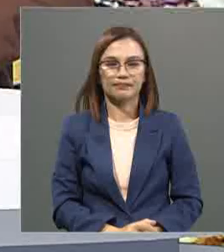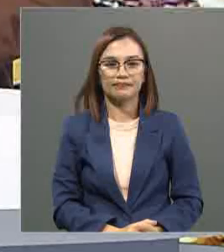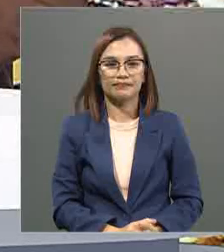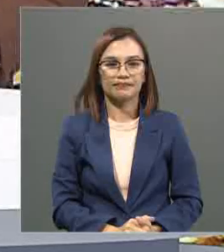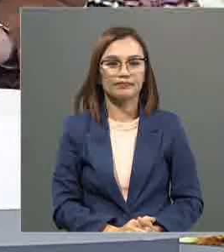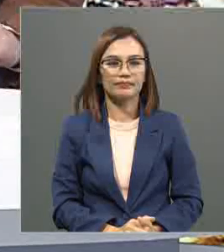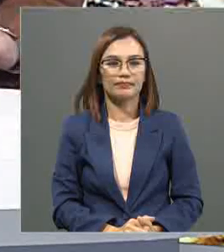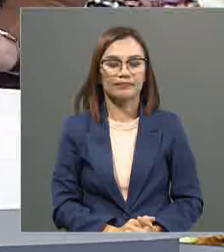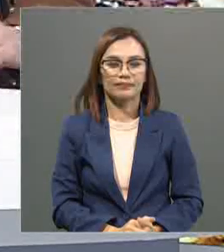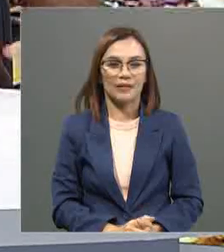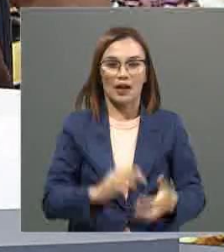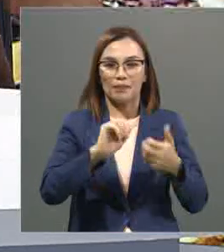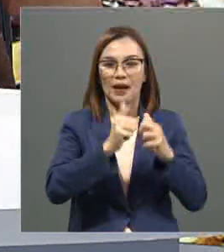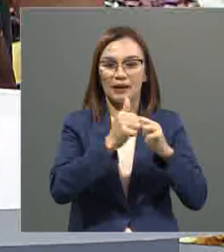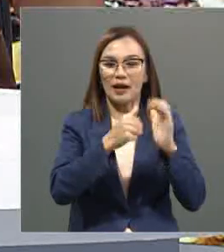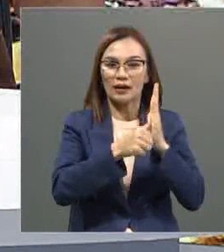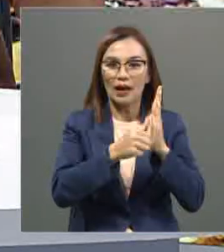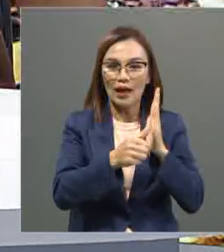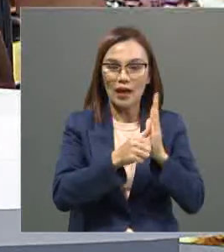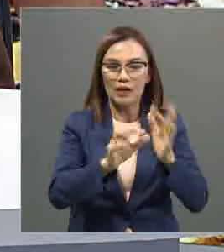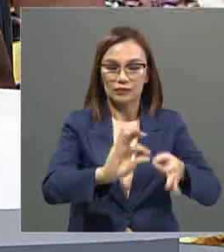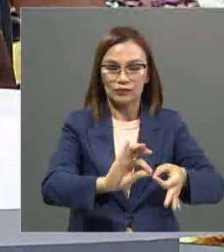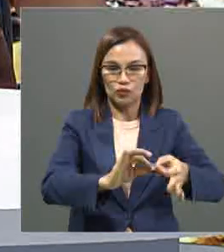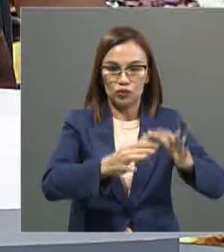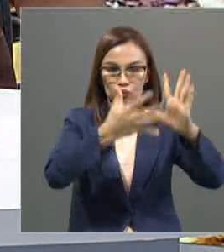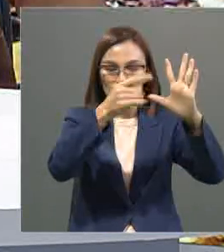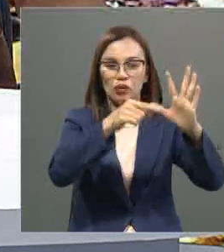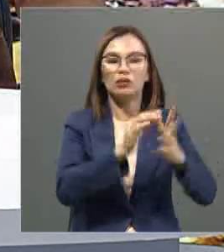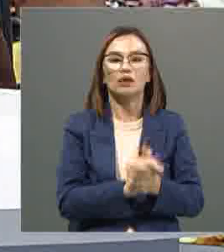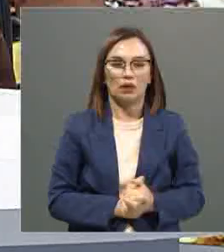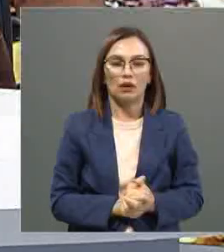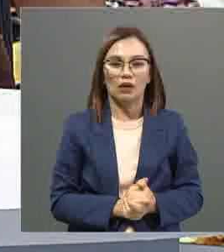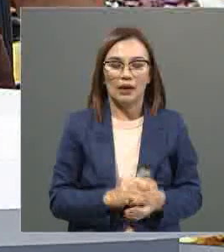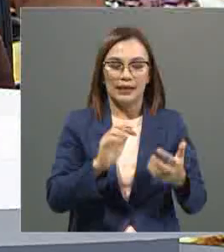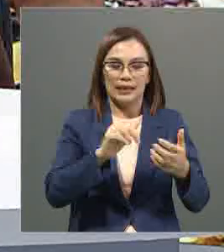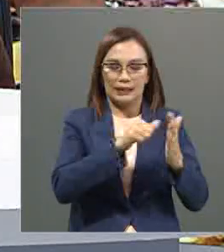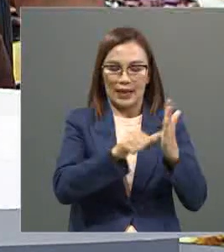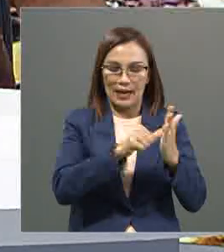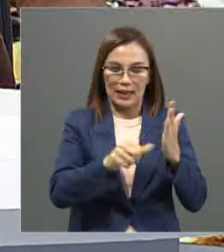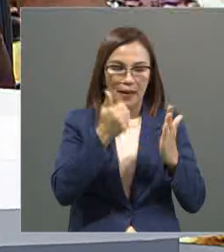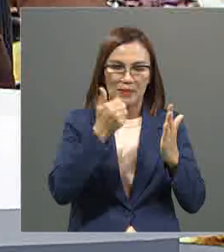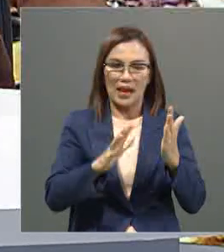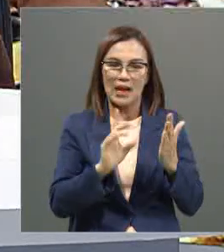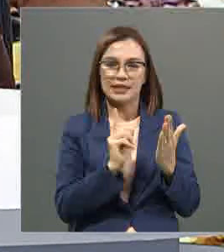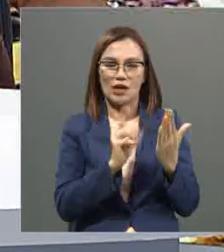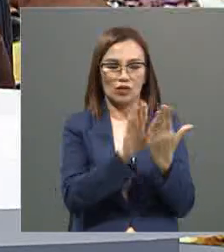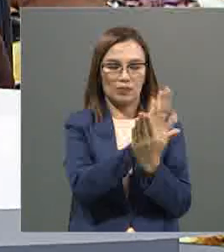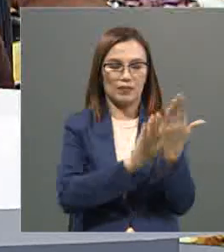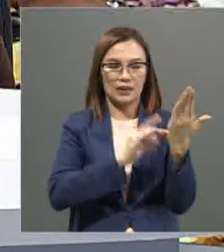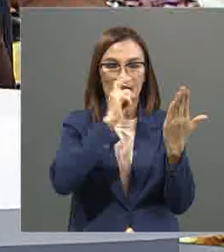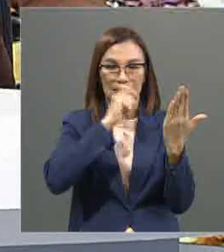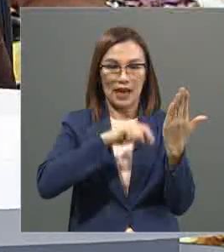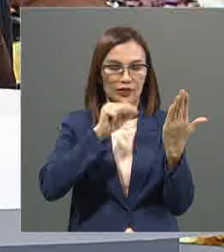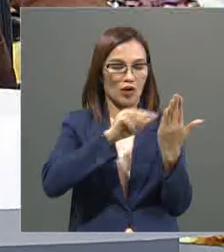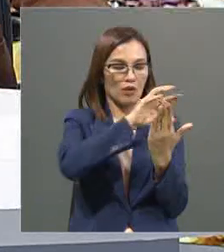และแน่นอนนะคะว่าการแก้ปัญหาไฟป่าหมอกควันไม่ใช่เรื่องที่บ้านเราเนี่ยจะจัดการได้เพียงลำพังนะคะก็ต้องอาศัยความร่วมมือ